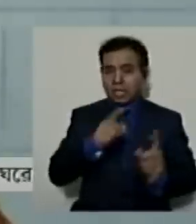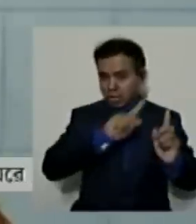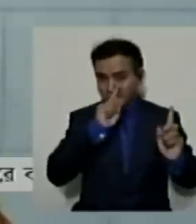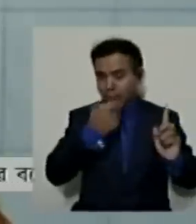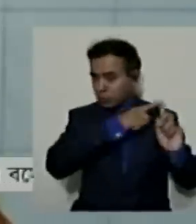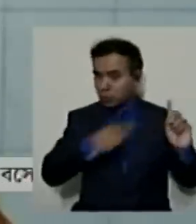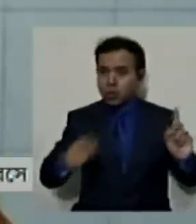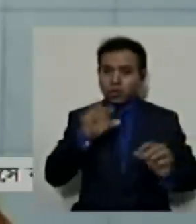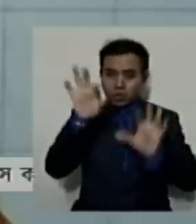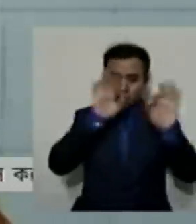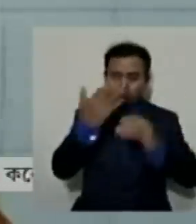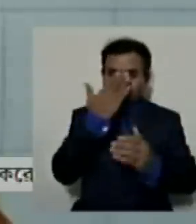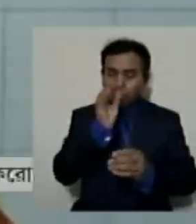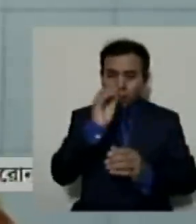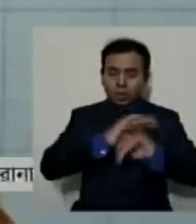39,776টি।